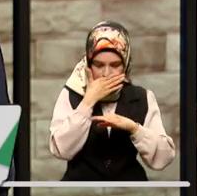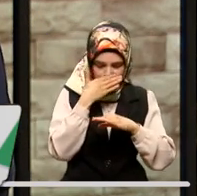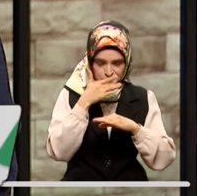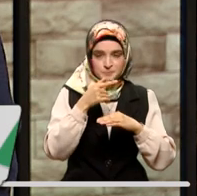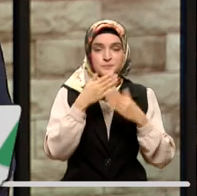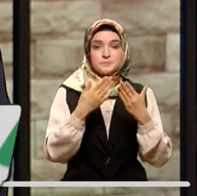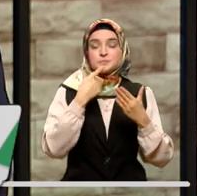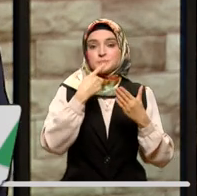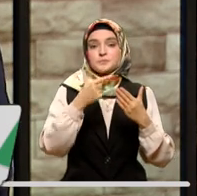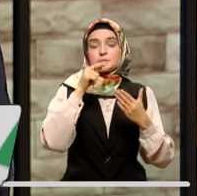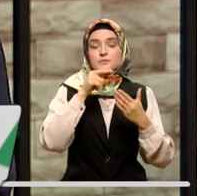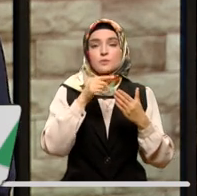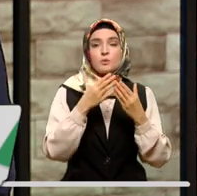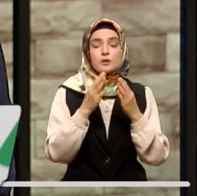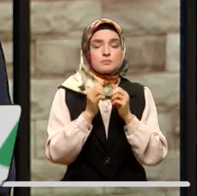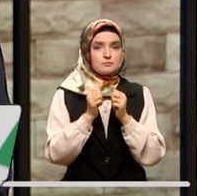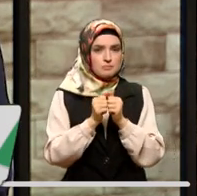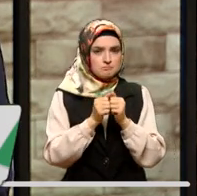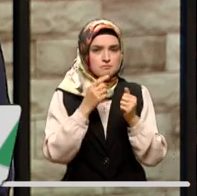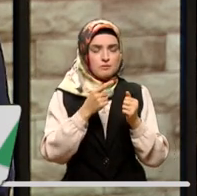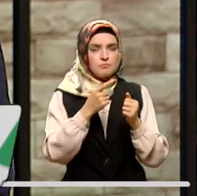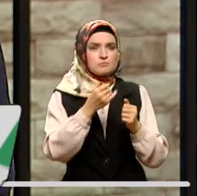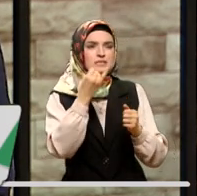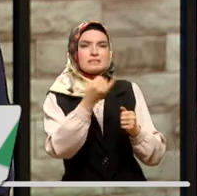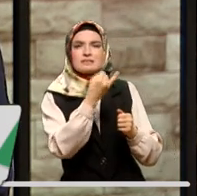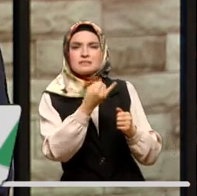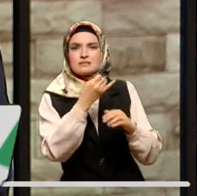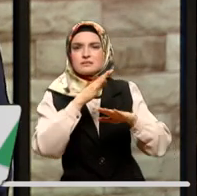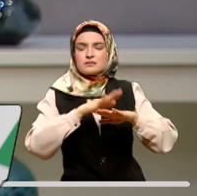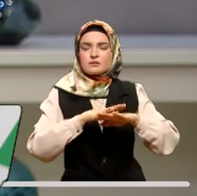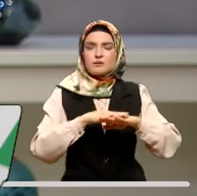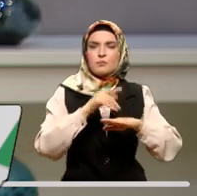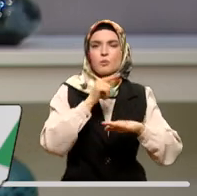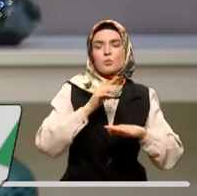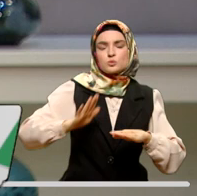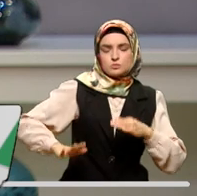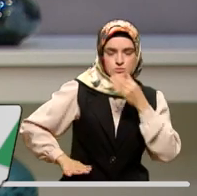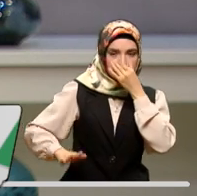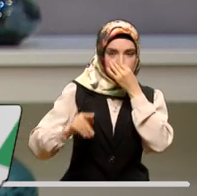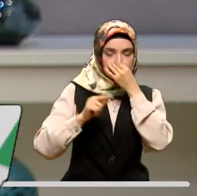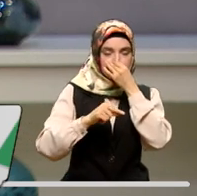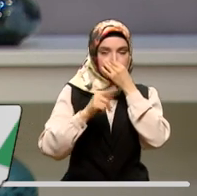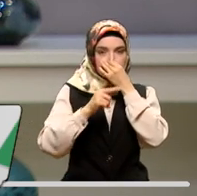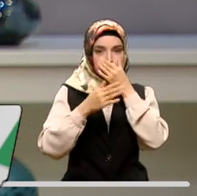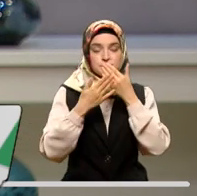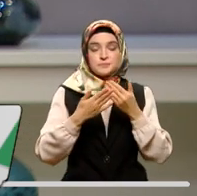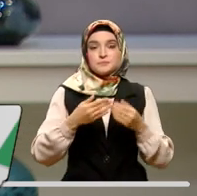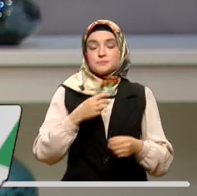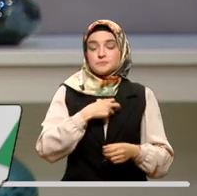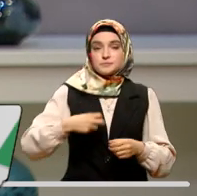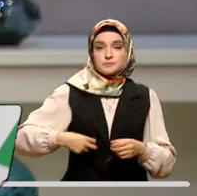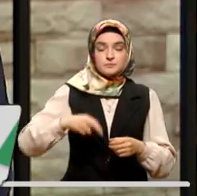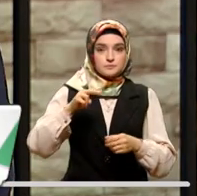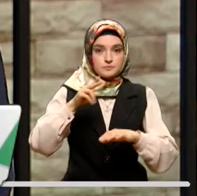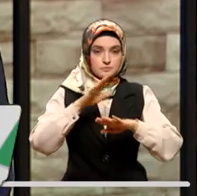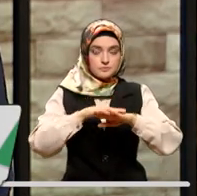ritüel diyeyim. Onunla alay ediyor. Ama sen yine bir peygamber. Ama o çocuk diye yaklaşıyor. Işte. Evet, peygamberi metot bu işte. O çocuğa